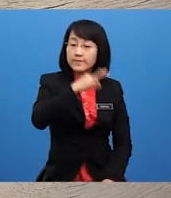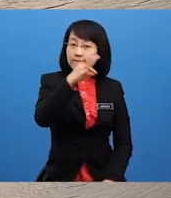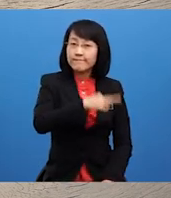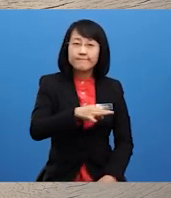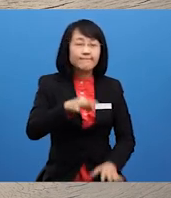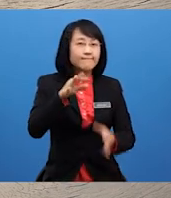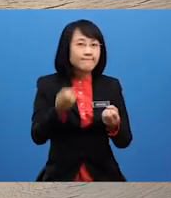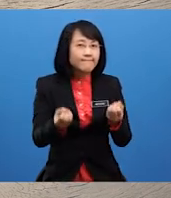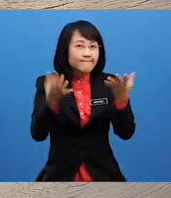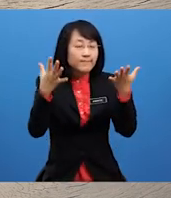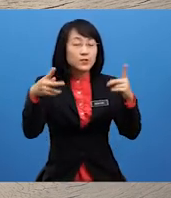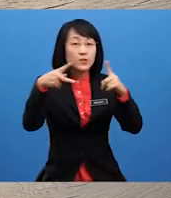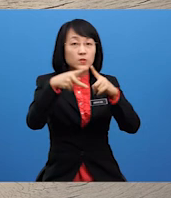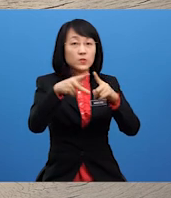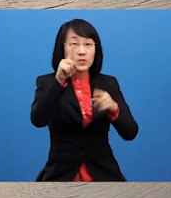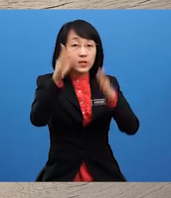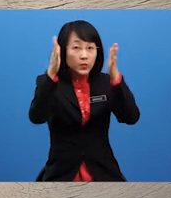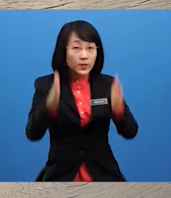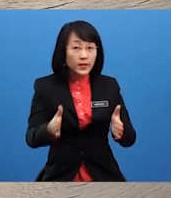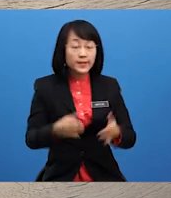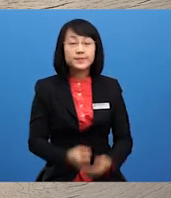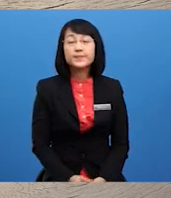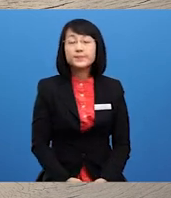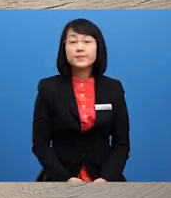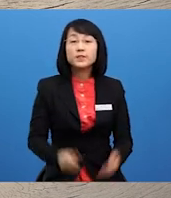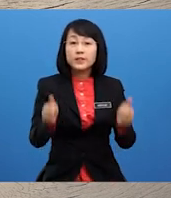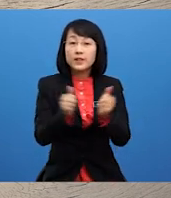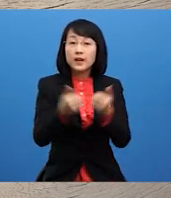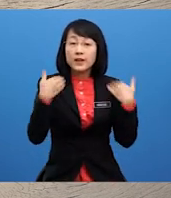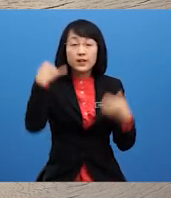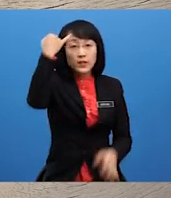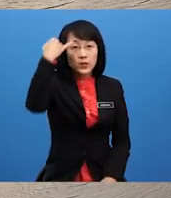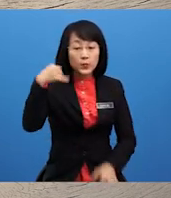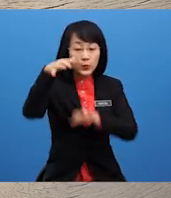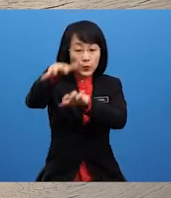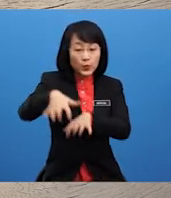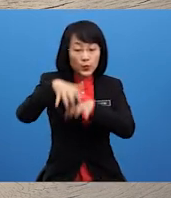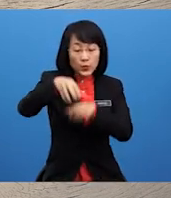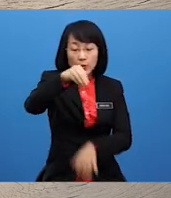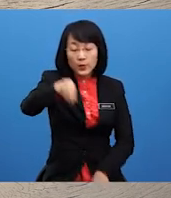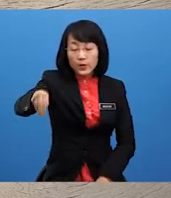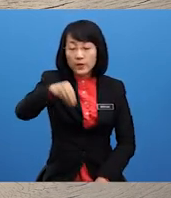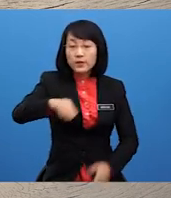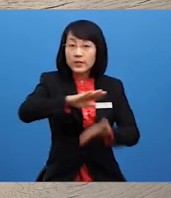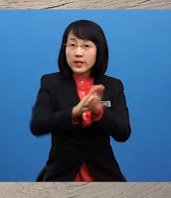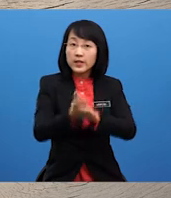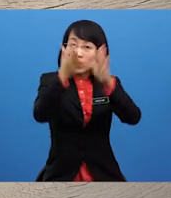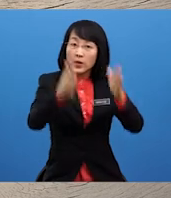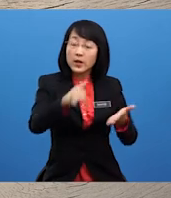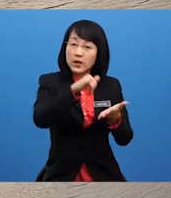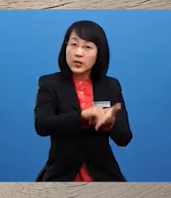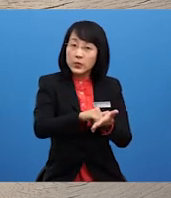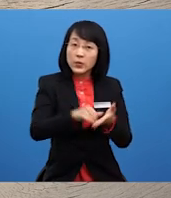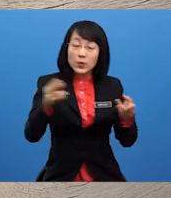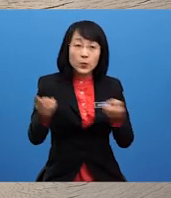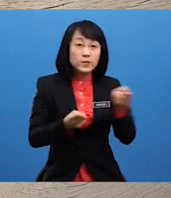lumayan kepada seseorang. Dengan adanya ilmu pertanian, maka ia akan menjadikan seseorang itu usahawan